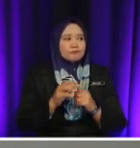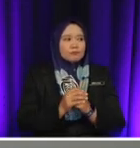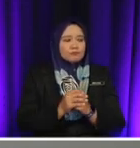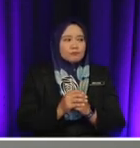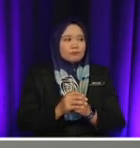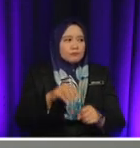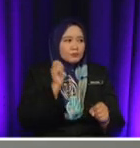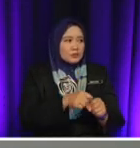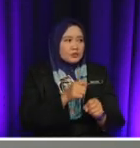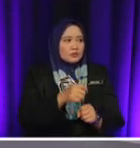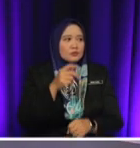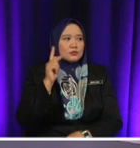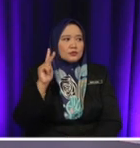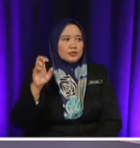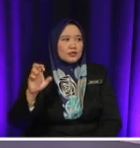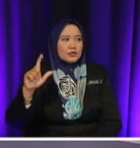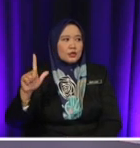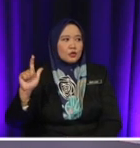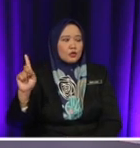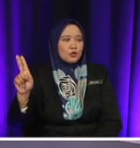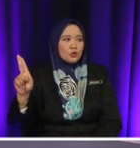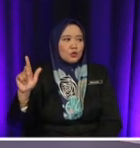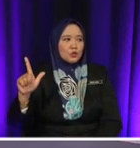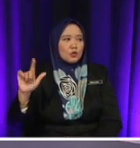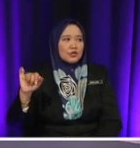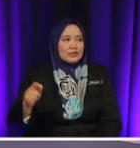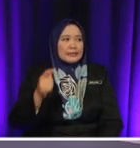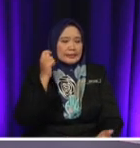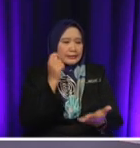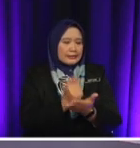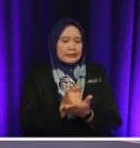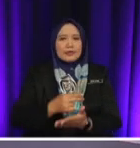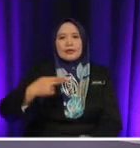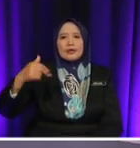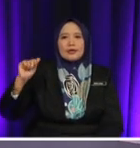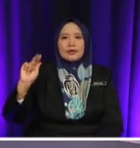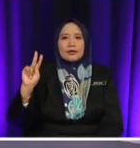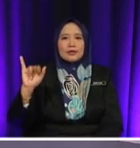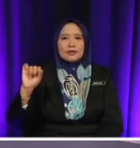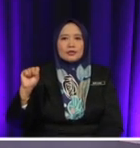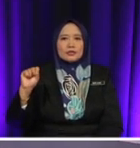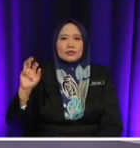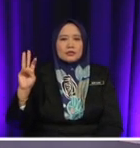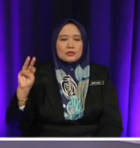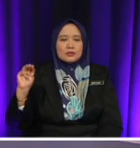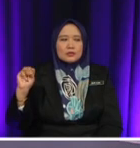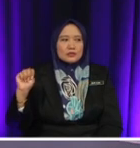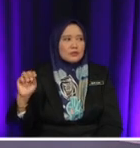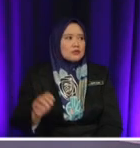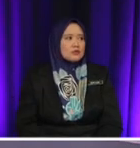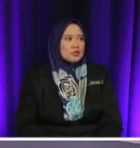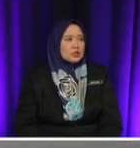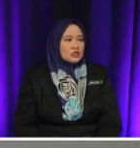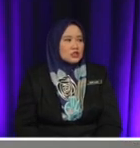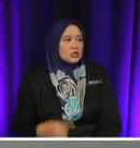so kita teruskan dengan KPS yang ke yang keitu membuat pemerhatian Embu